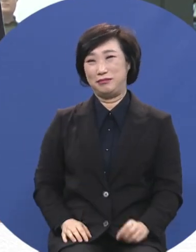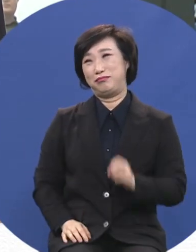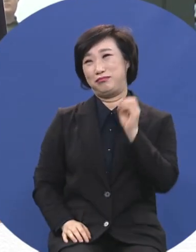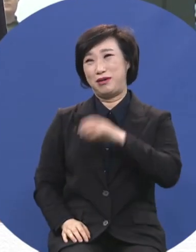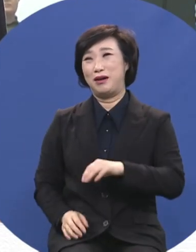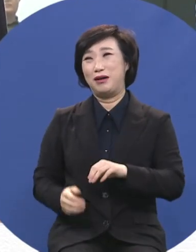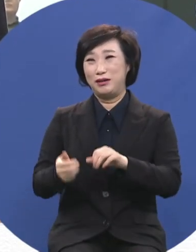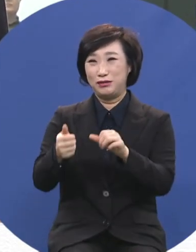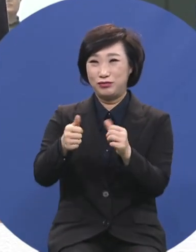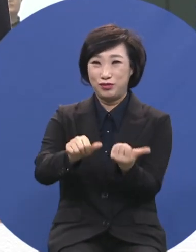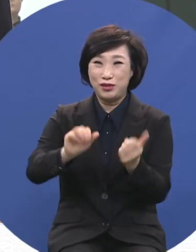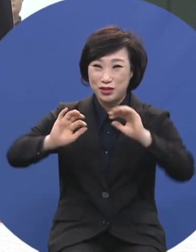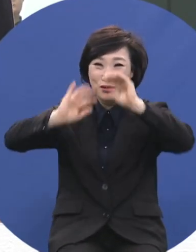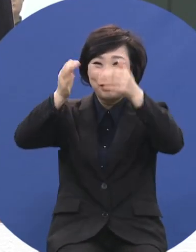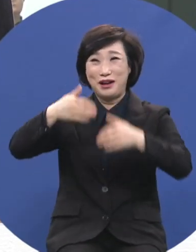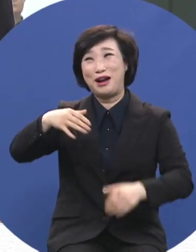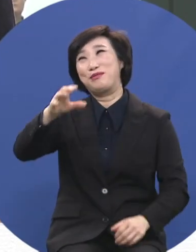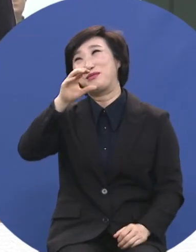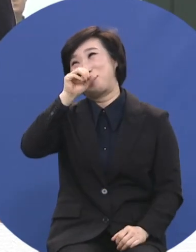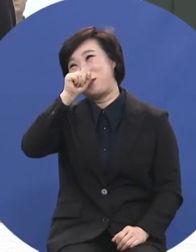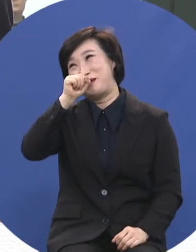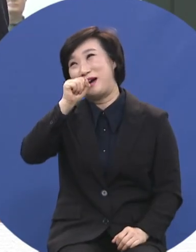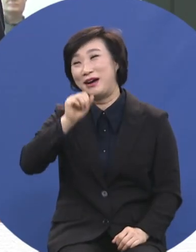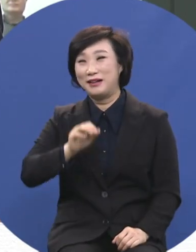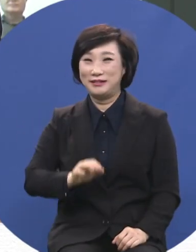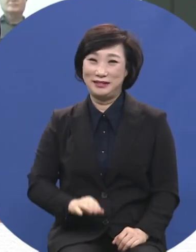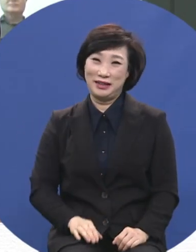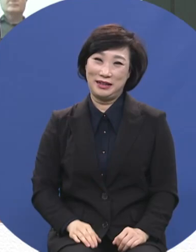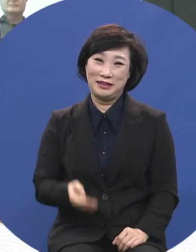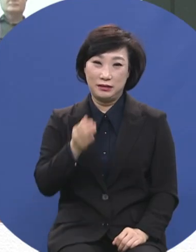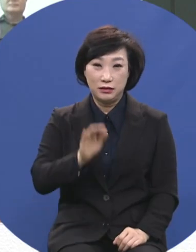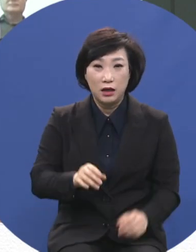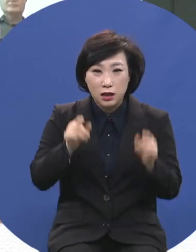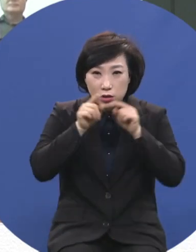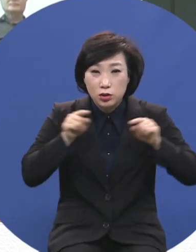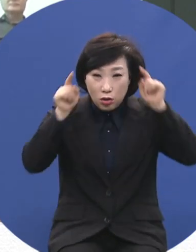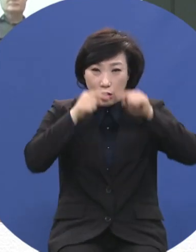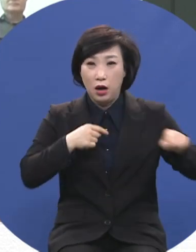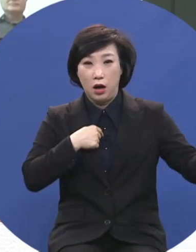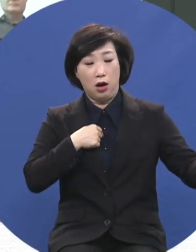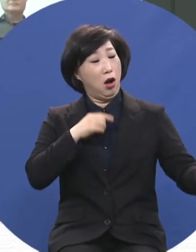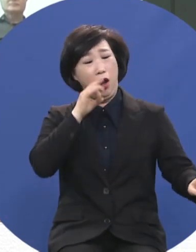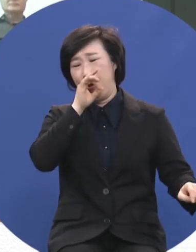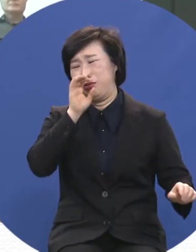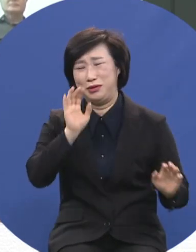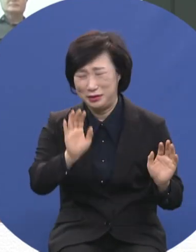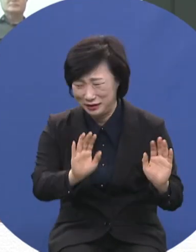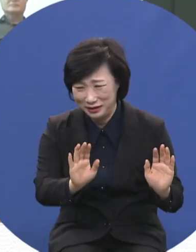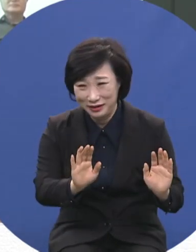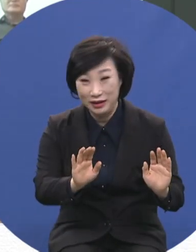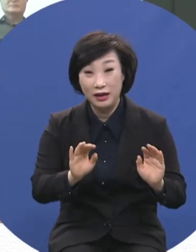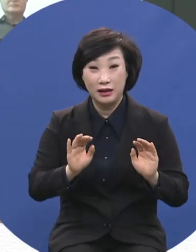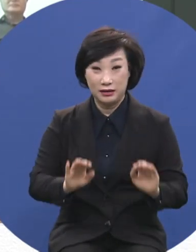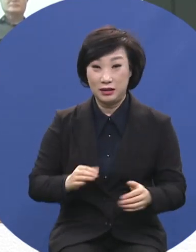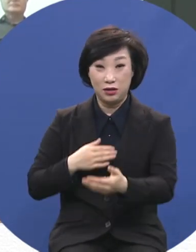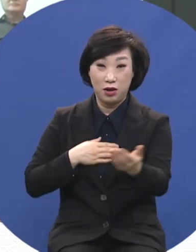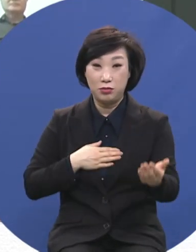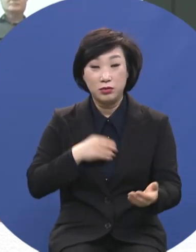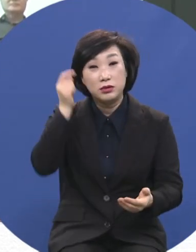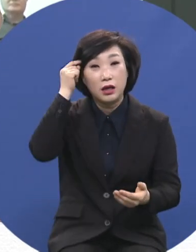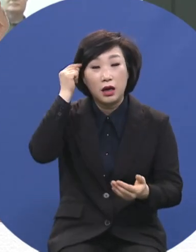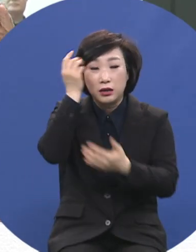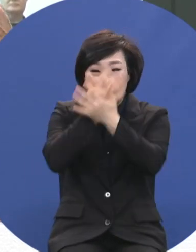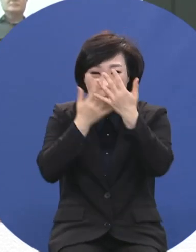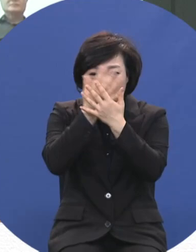죽어서 천국 가면 너무 좋은 것이지. 그러나 지옥은 가면 안 되지. 그러나